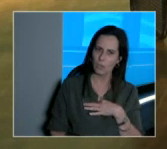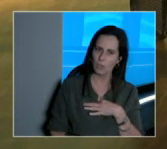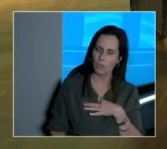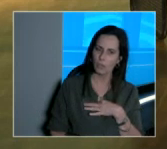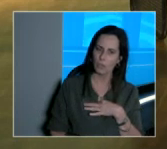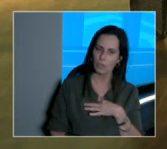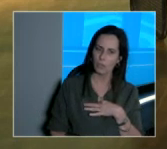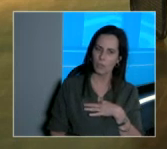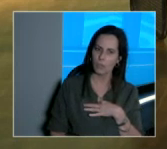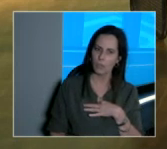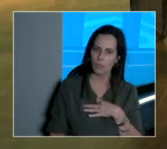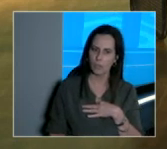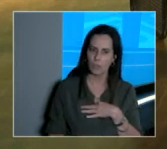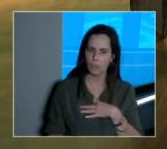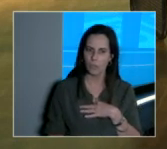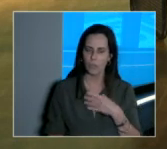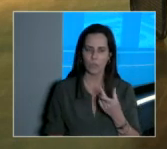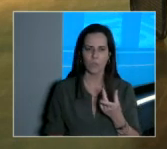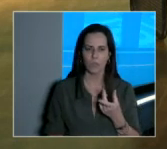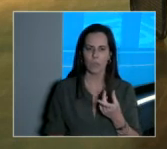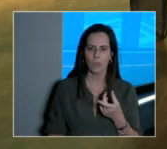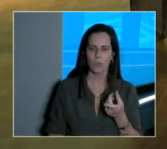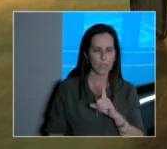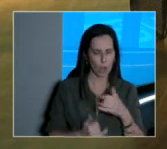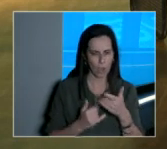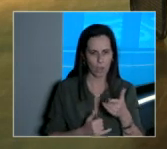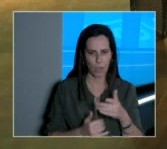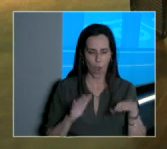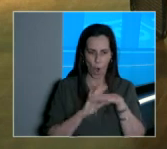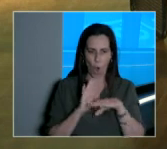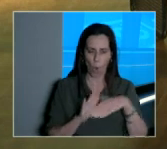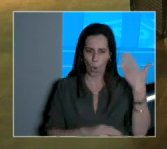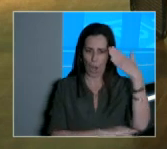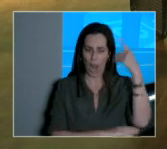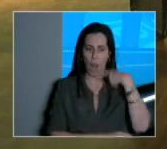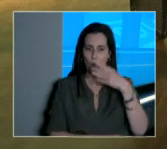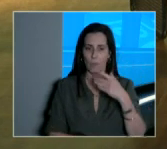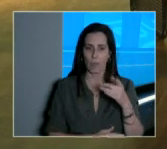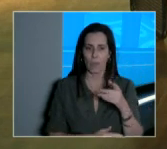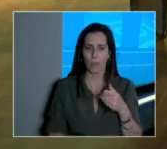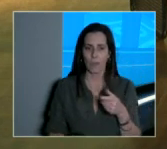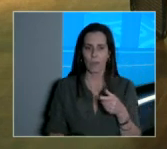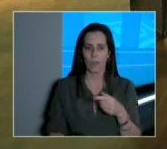לגור? היישובים לא מפותחים. בחוק הלאום כתוב